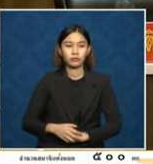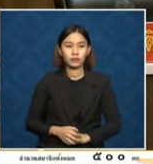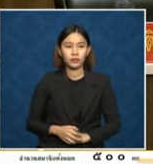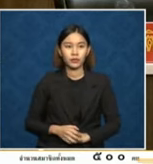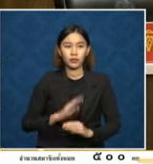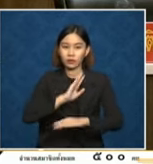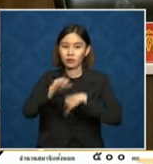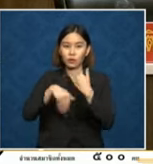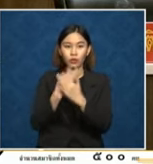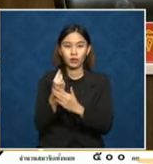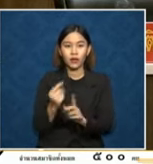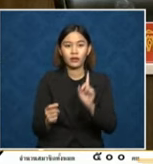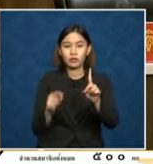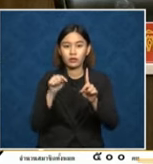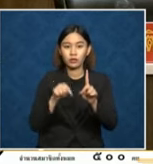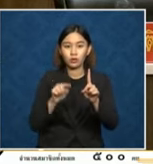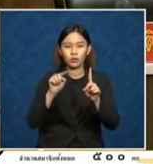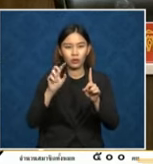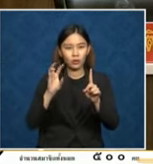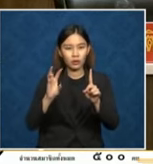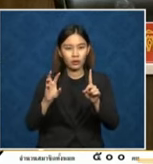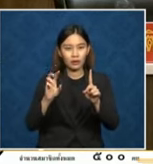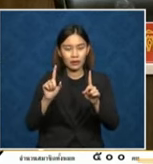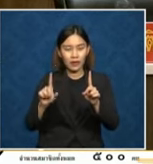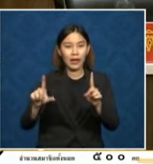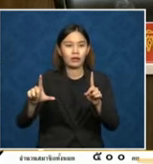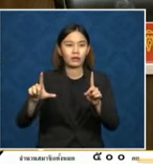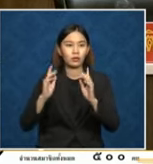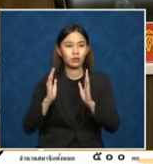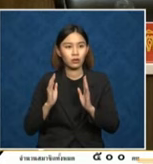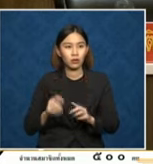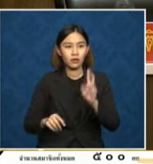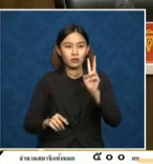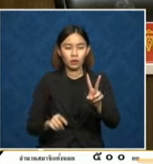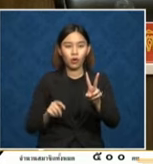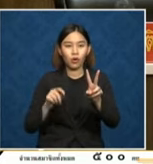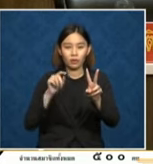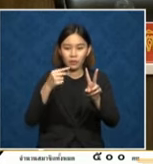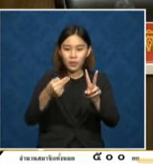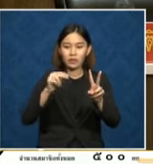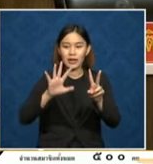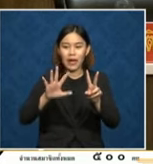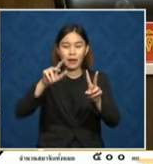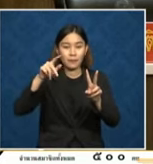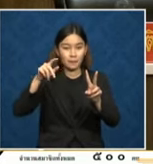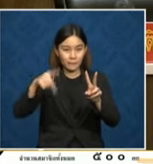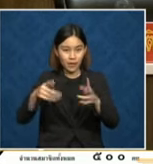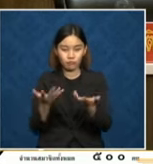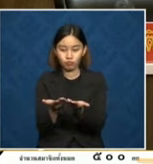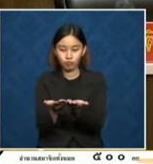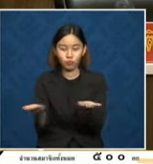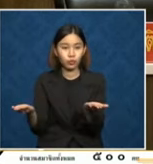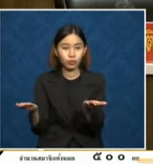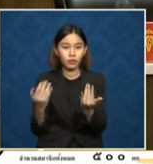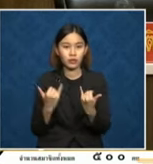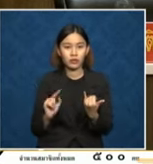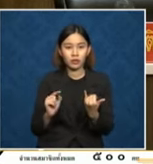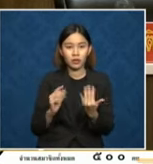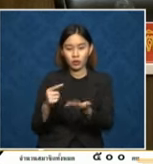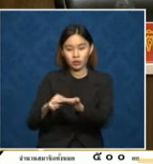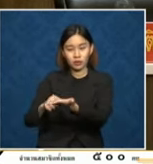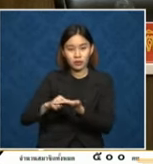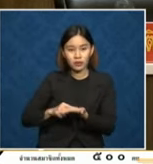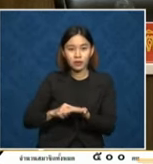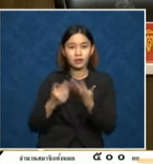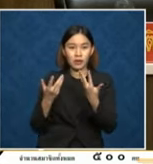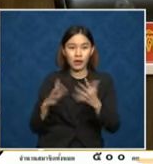จำนวน 1.6 ล้านคนจำนวน 25,000 ฉบับทั้งนี้นะครับมีผู้ยื่นคำขอ